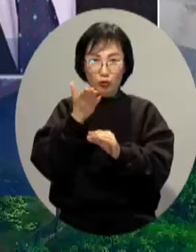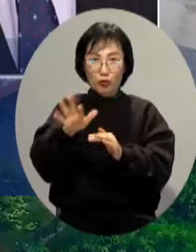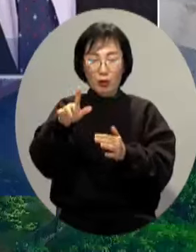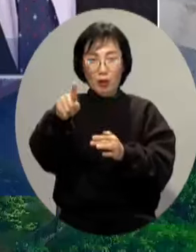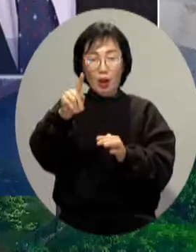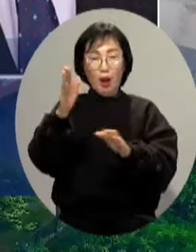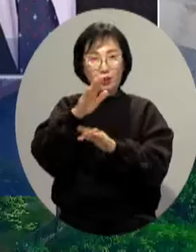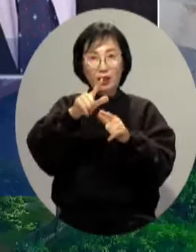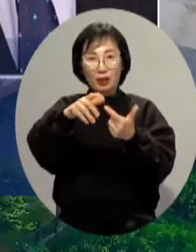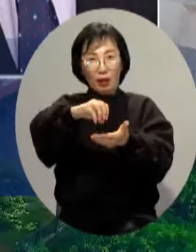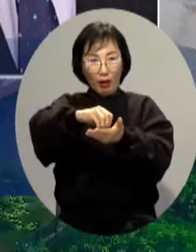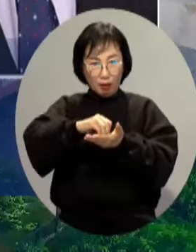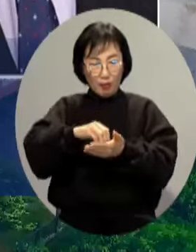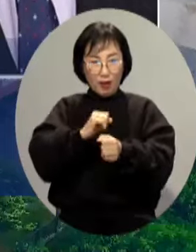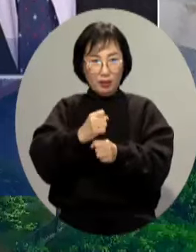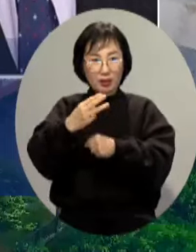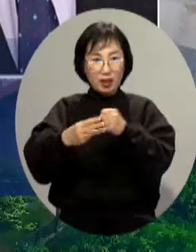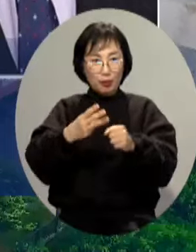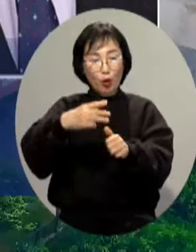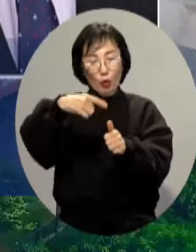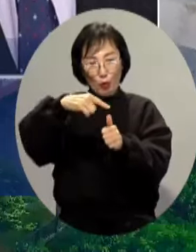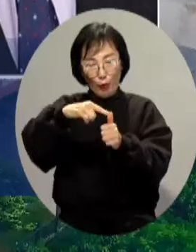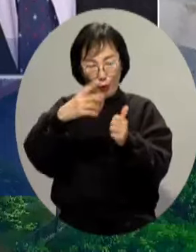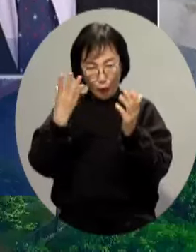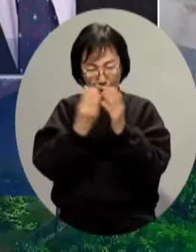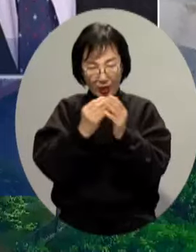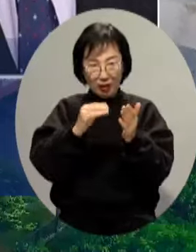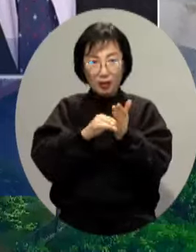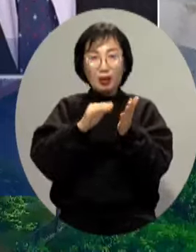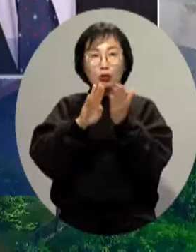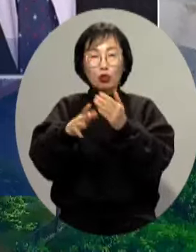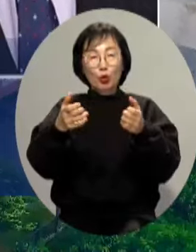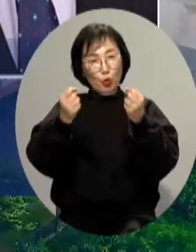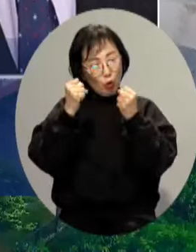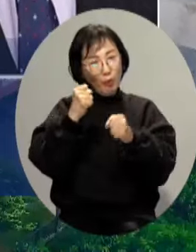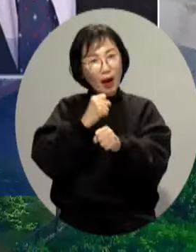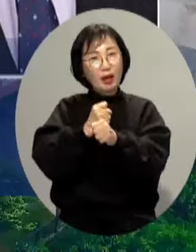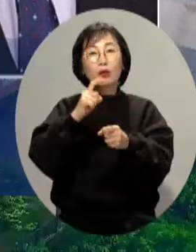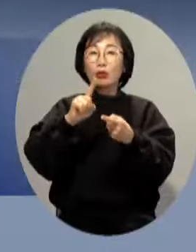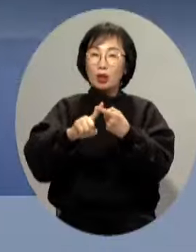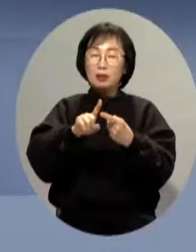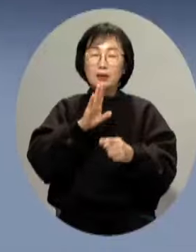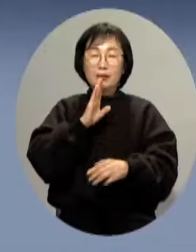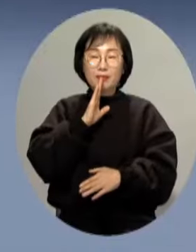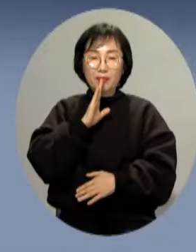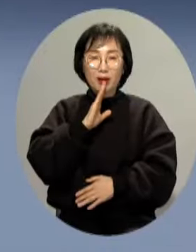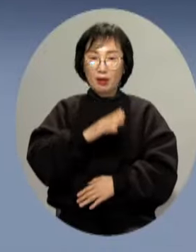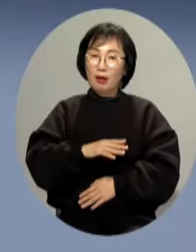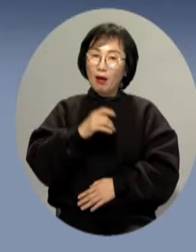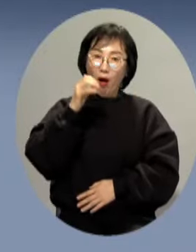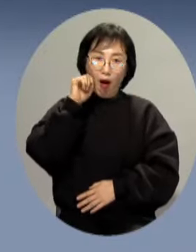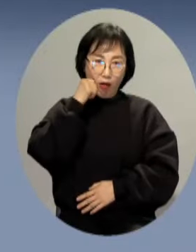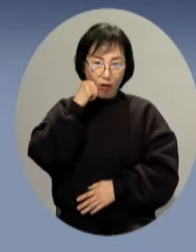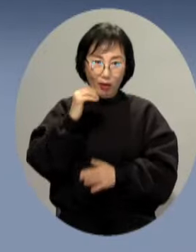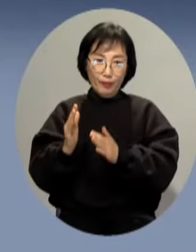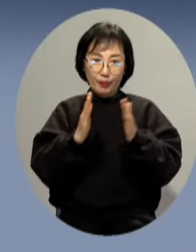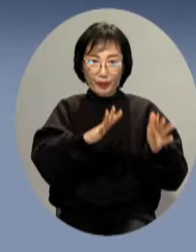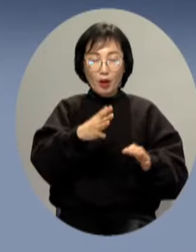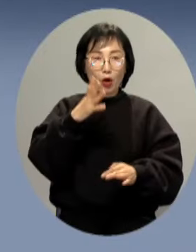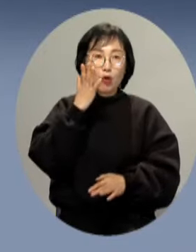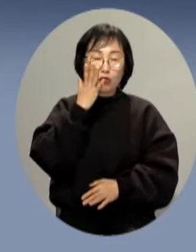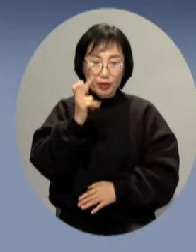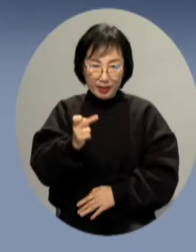입학을 시켜서 3년의 교육 과정을 이수를 시켜서 졸업을 시키는 거는 상당히 울산과 부산이 이미